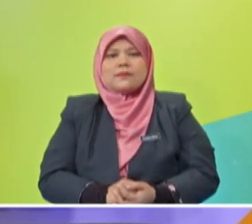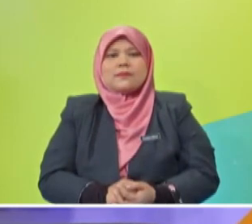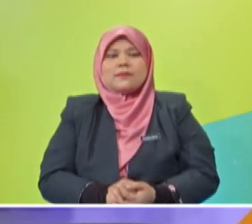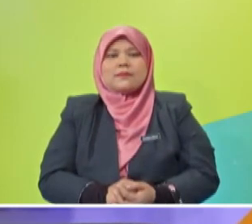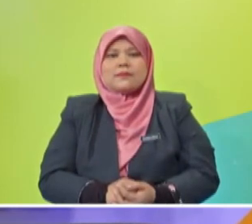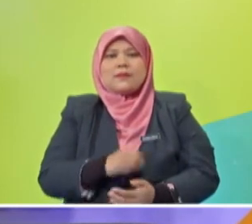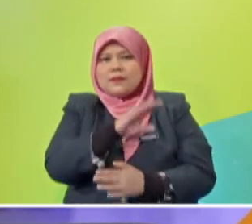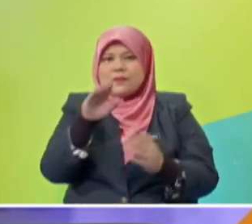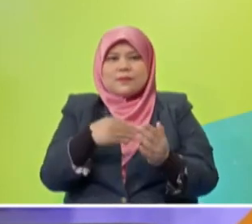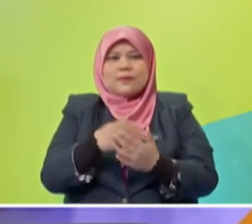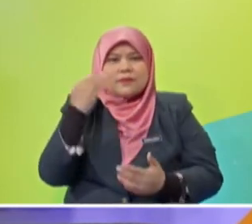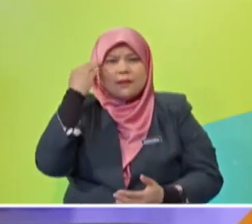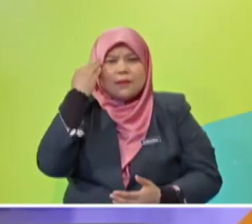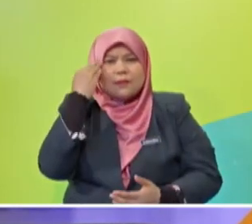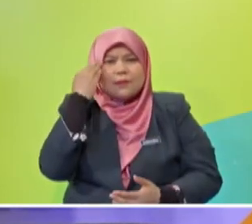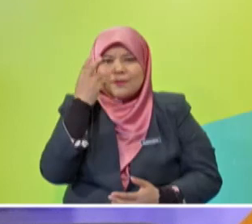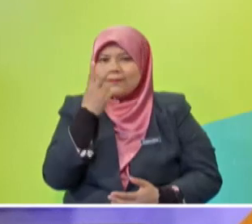Betul. Ini gambar apa? Siapa nak cuba?